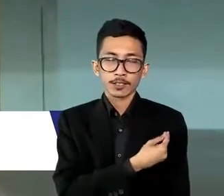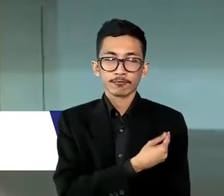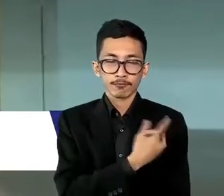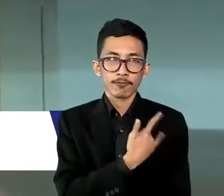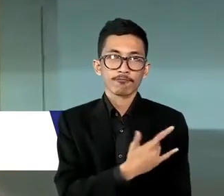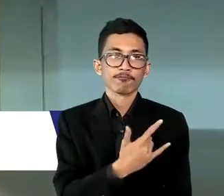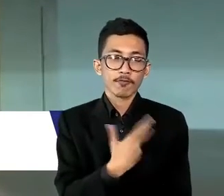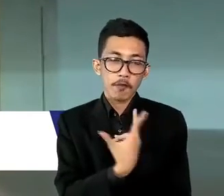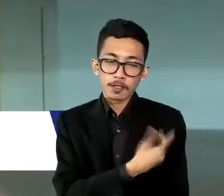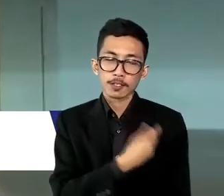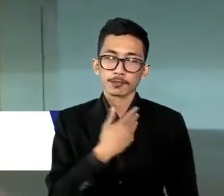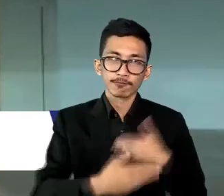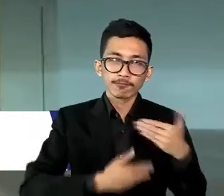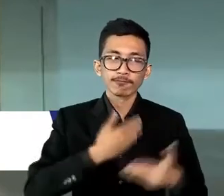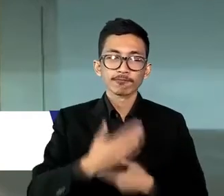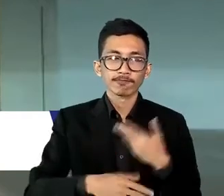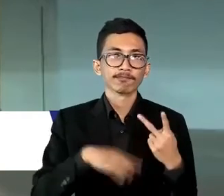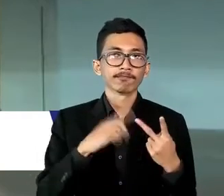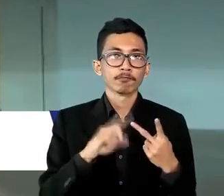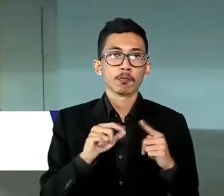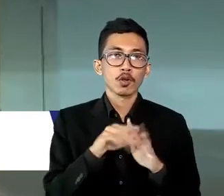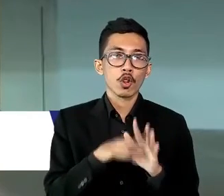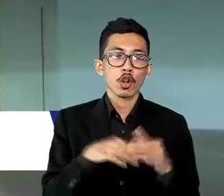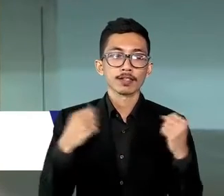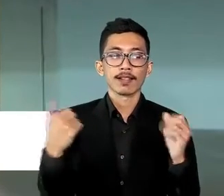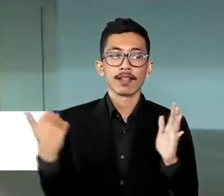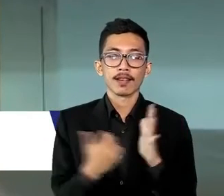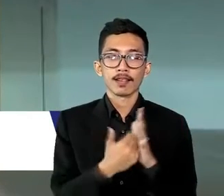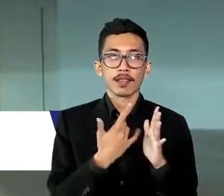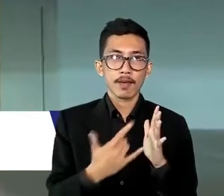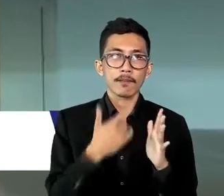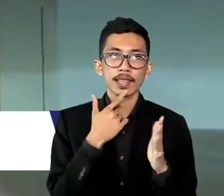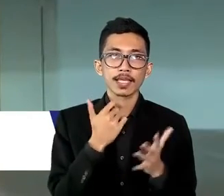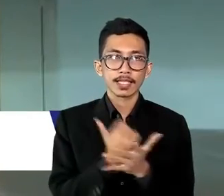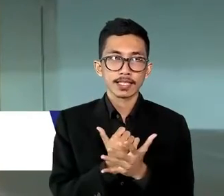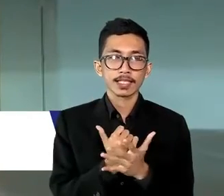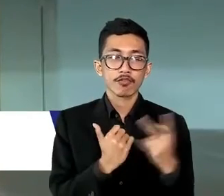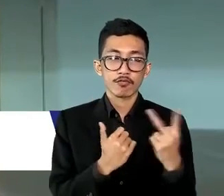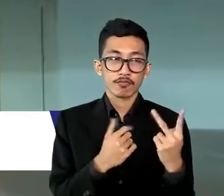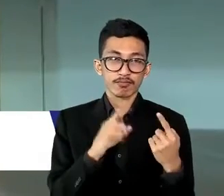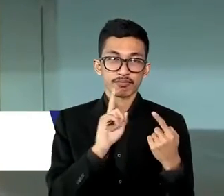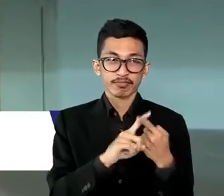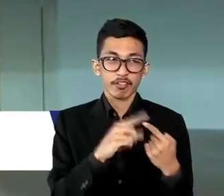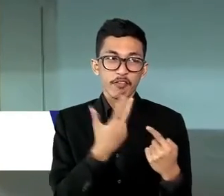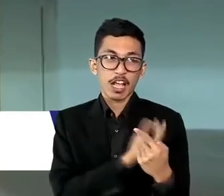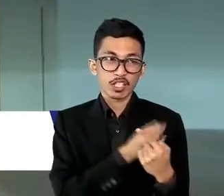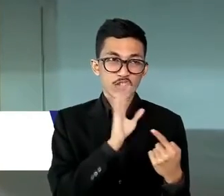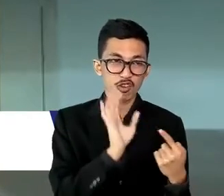ya digalakkan. Kemudian protokol kesehatan ini juga tidak kalah penting. Karena kalau hanya vaksin saja, kemudian prokes